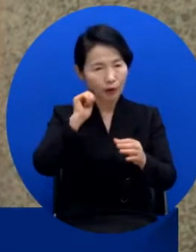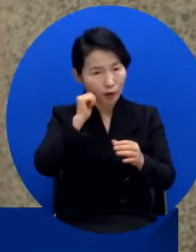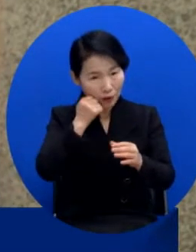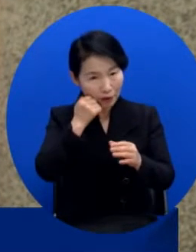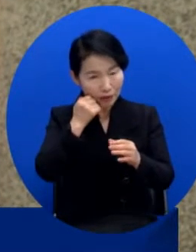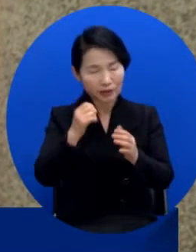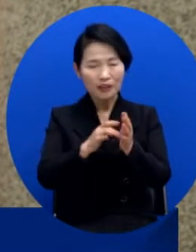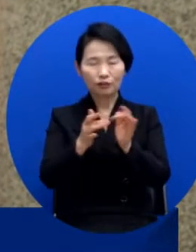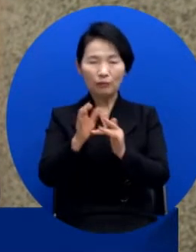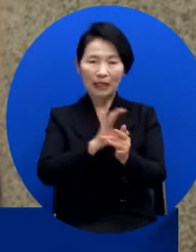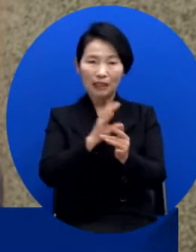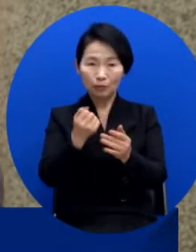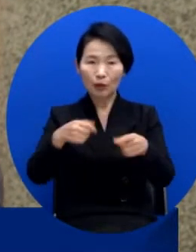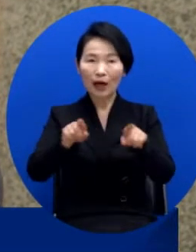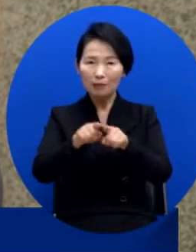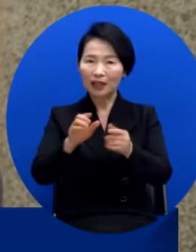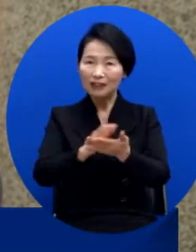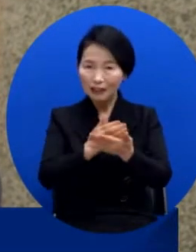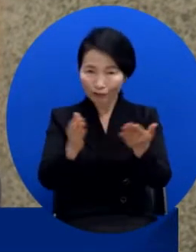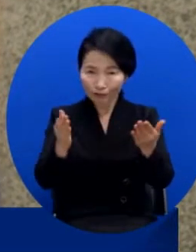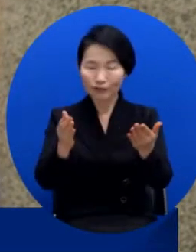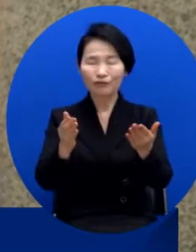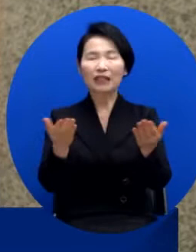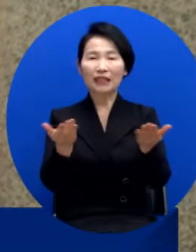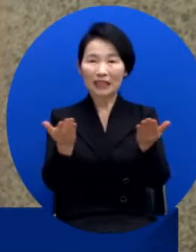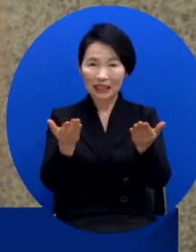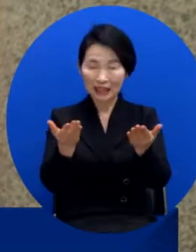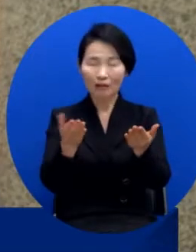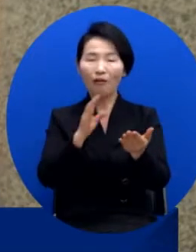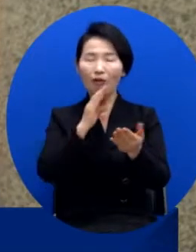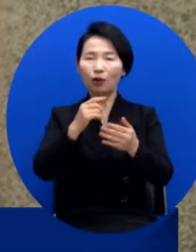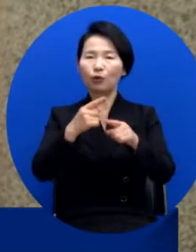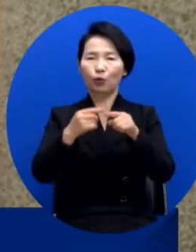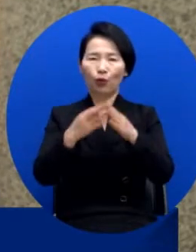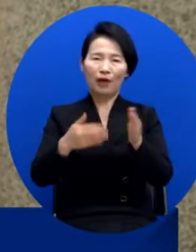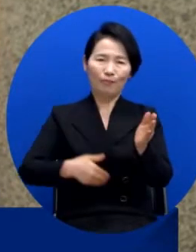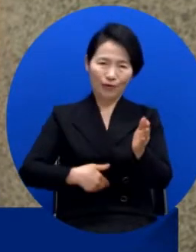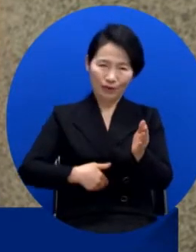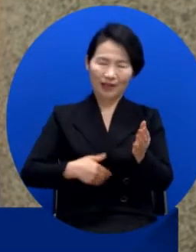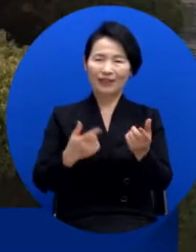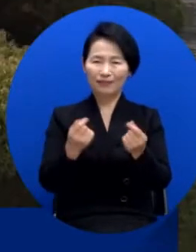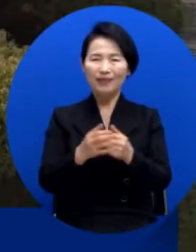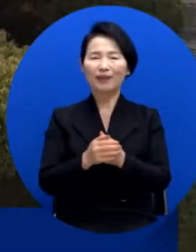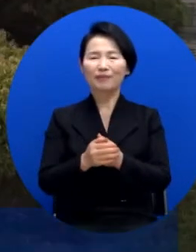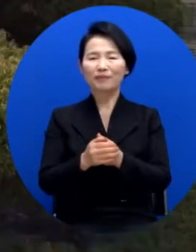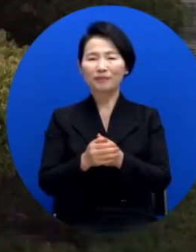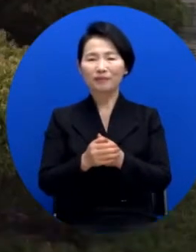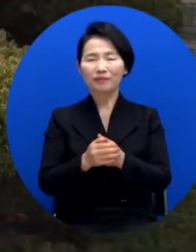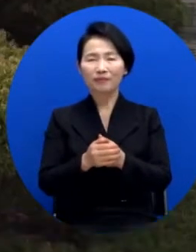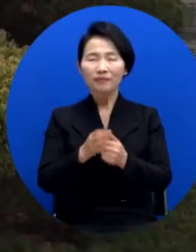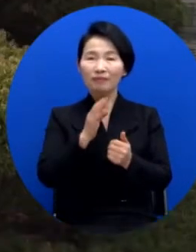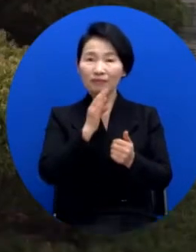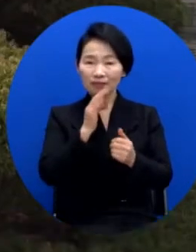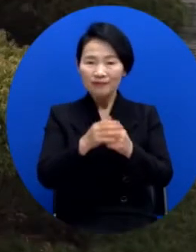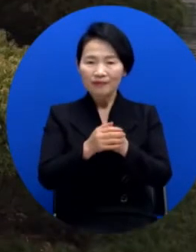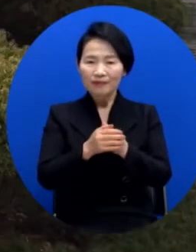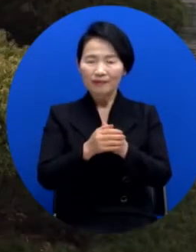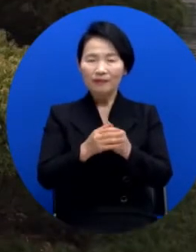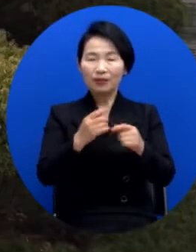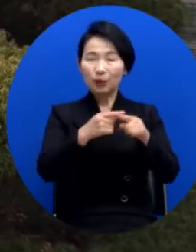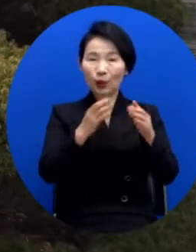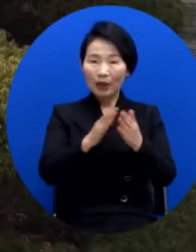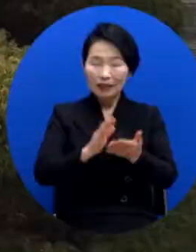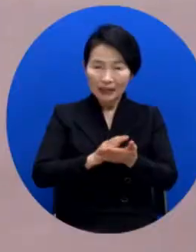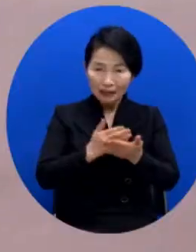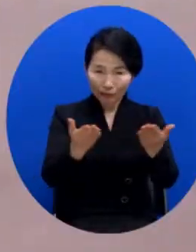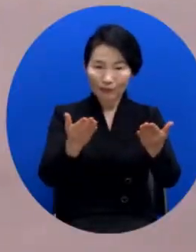이런 모습이 참 그리고 본받을만한 교회의 모습이 아닐까 그런 생각을 했습니다 역시 교외 나눔 행사에